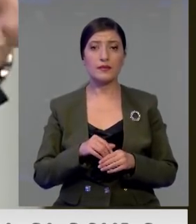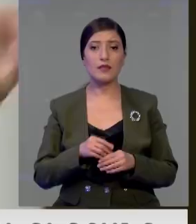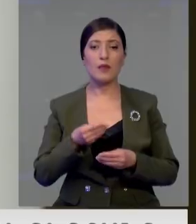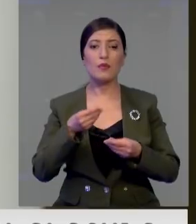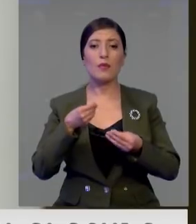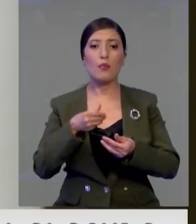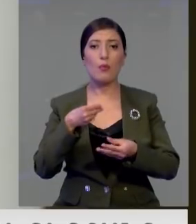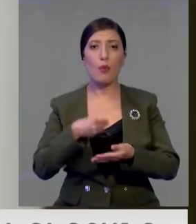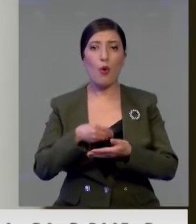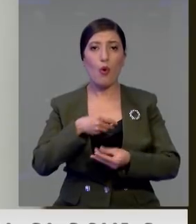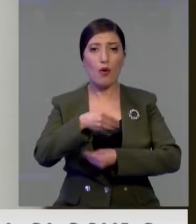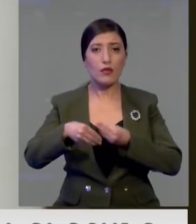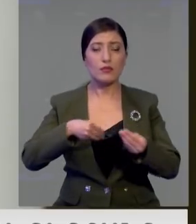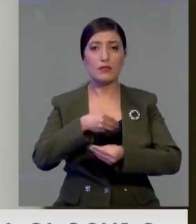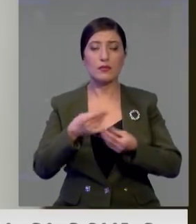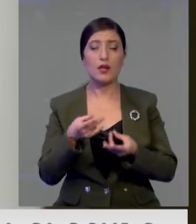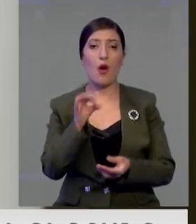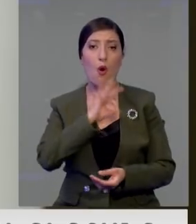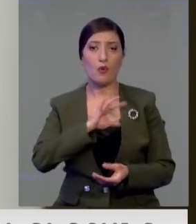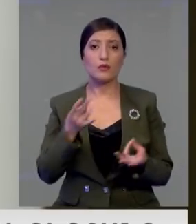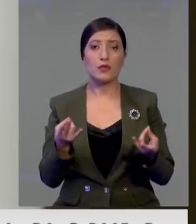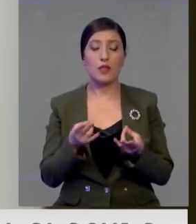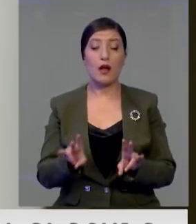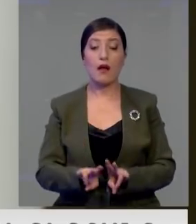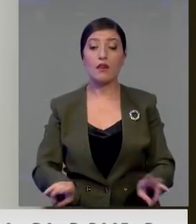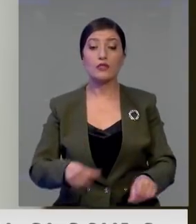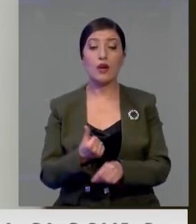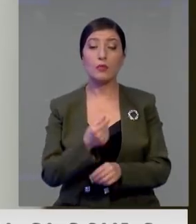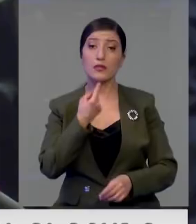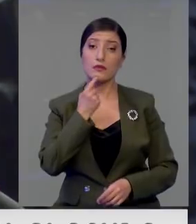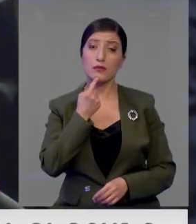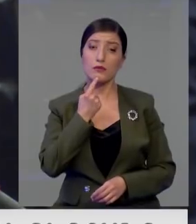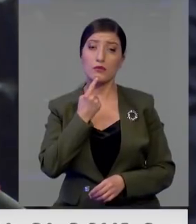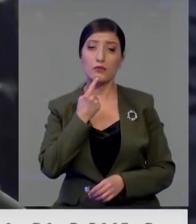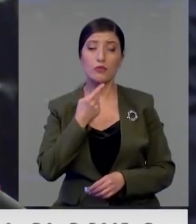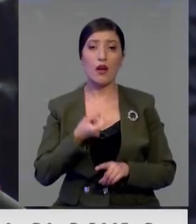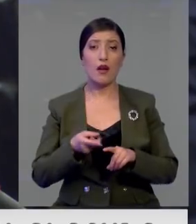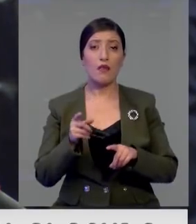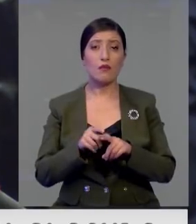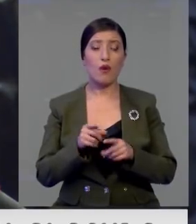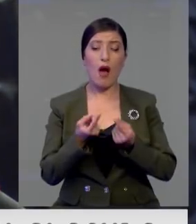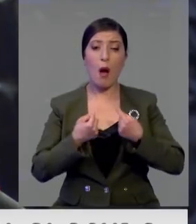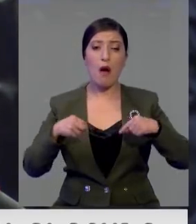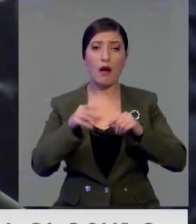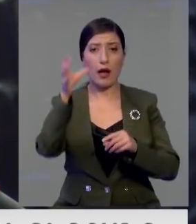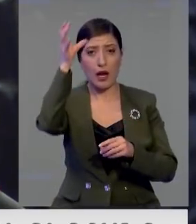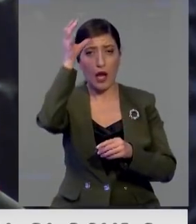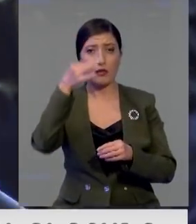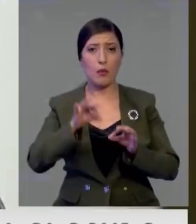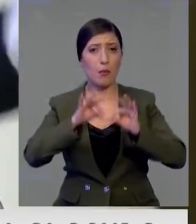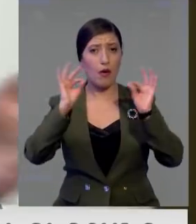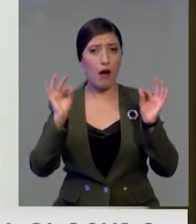պատտվի, բայց գոնե մի արդյունք կունենան։ Վարչապետը կասկածում է, որ համակարգը փայլում է գրագիտությամբ։ Վստահ չէ, որ հայոց լեզվի